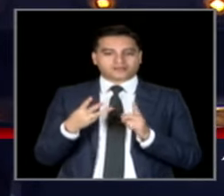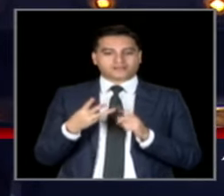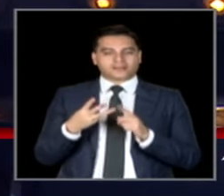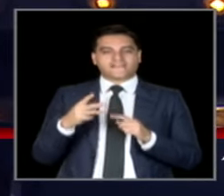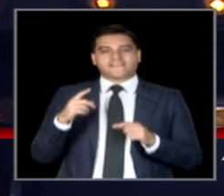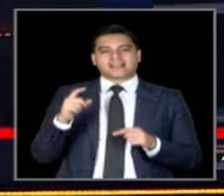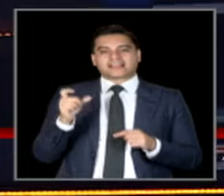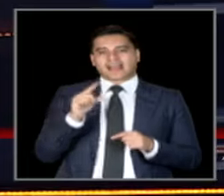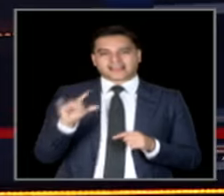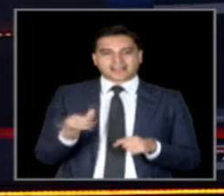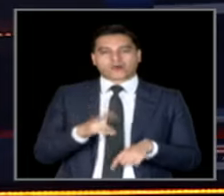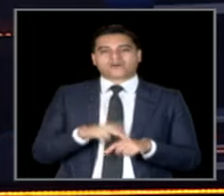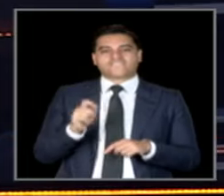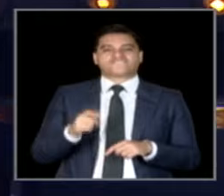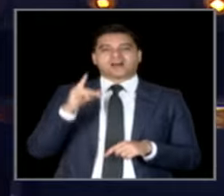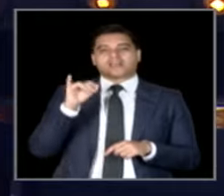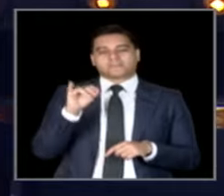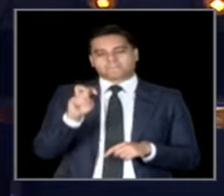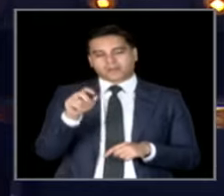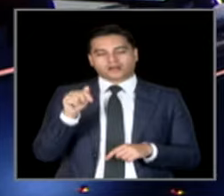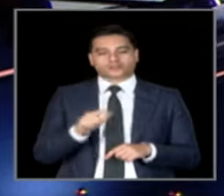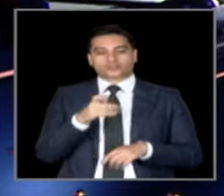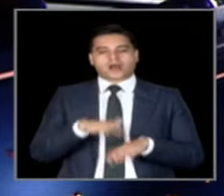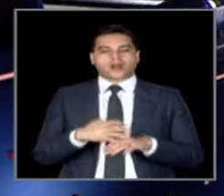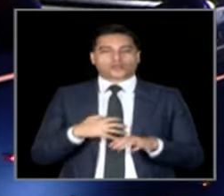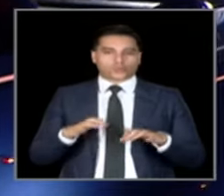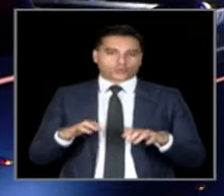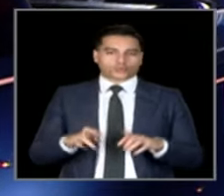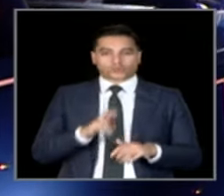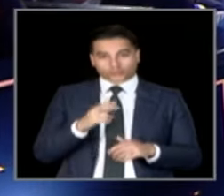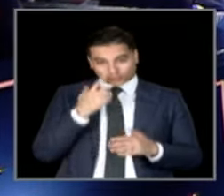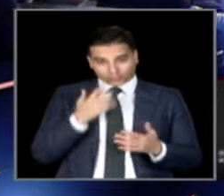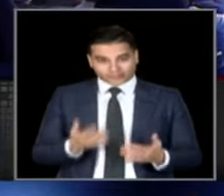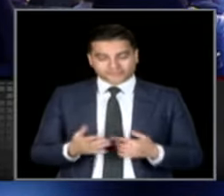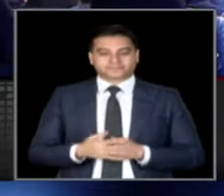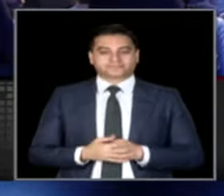الزهراء وندى، تكنولوجيا، والسؤال هو: